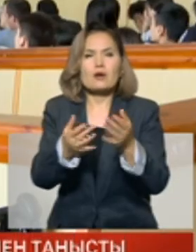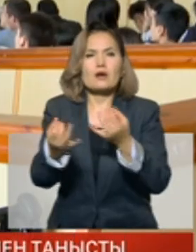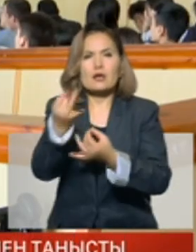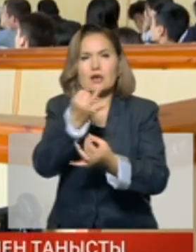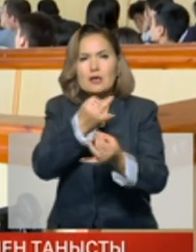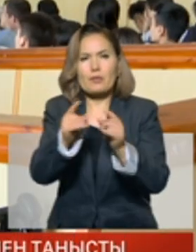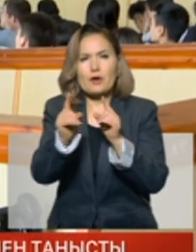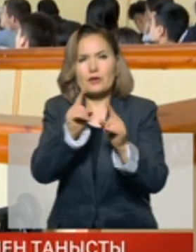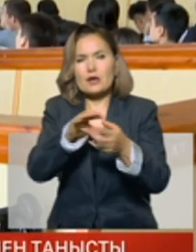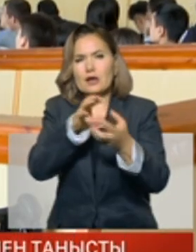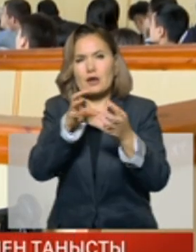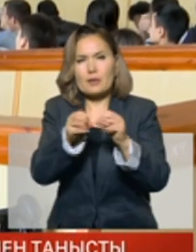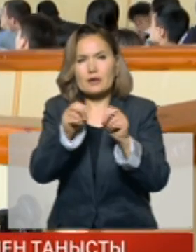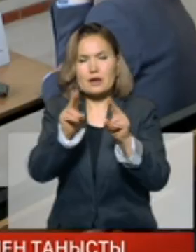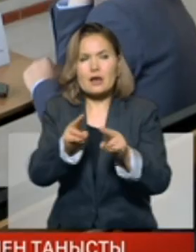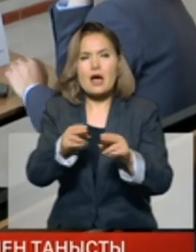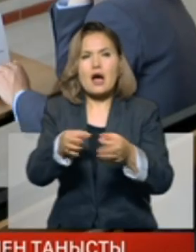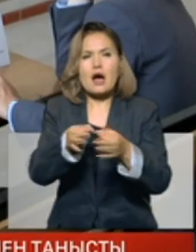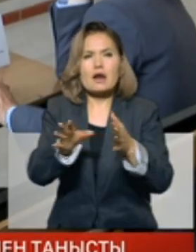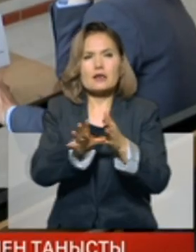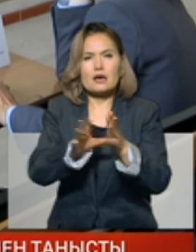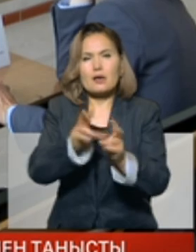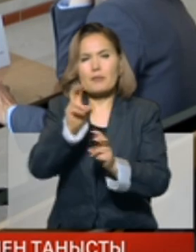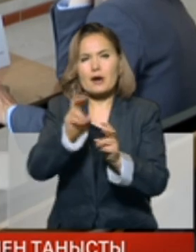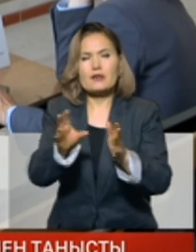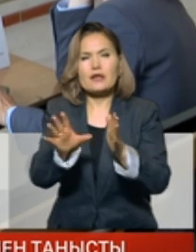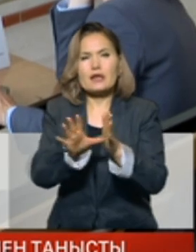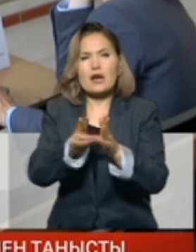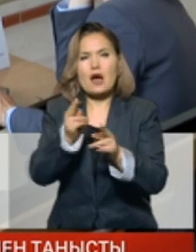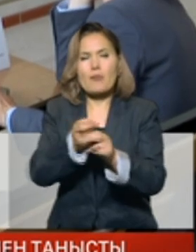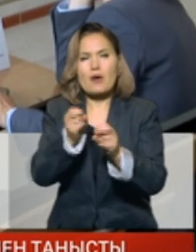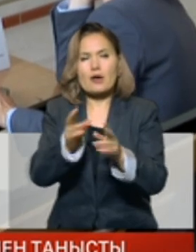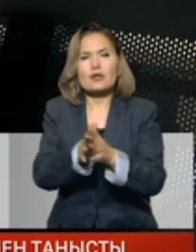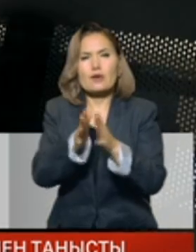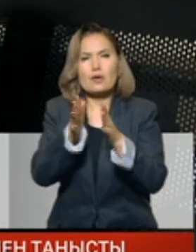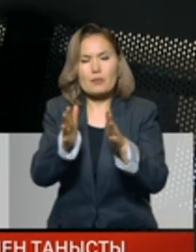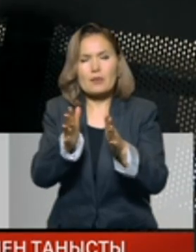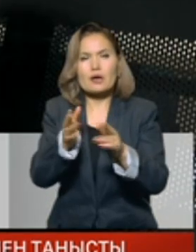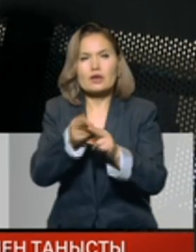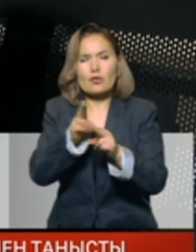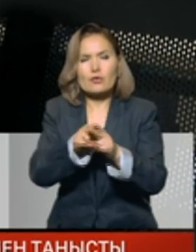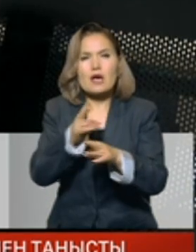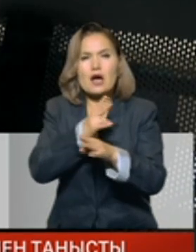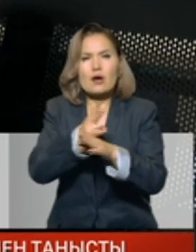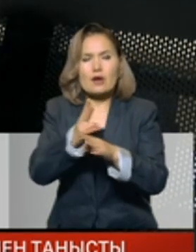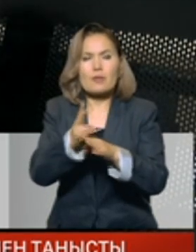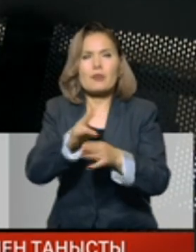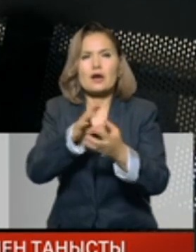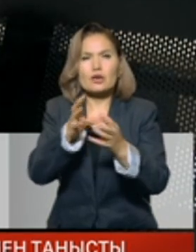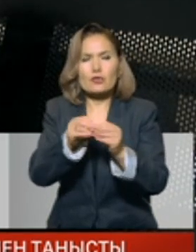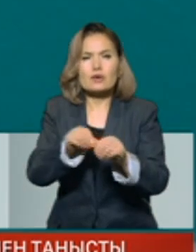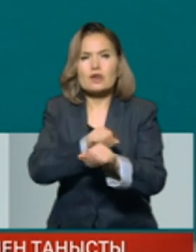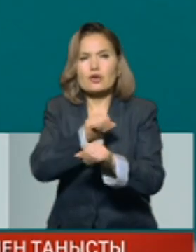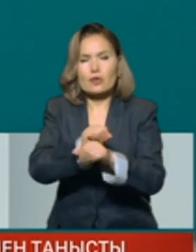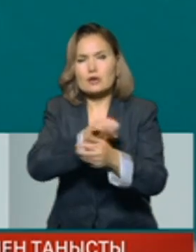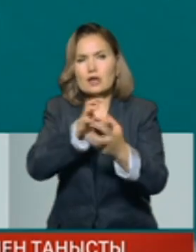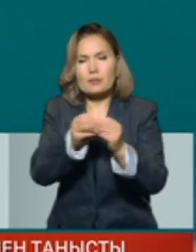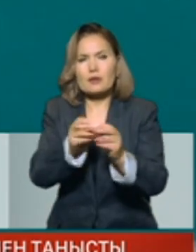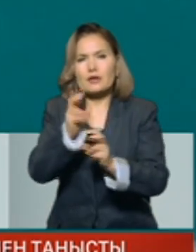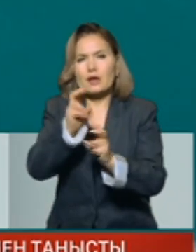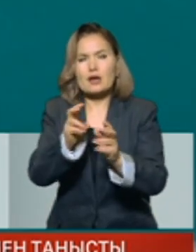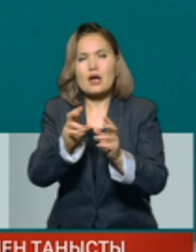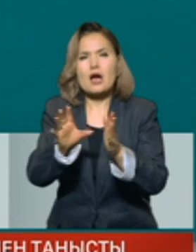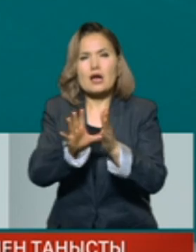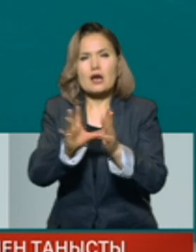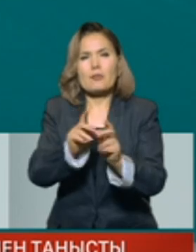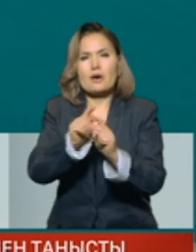талқылады. Сарапшылардың сөзінше, АЭС энергетикалық қауіпсіздіктен арылып, климаттың өзгеруіне қарсы күресте оң нәтиже береді. Осы